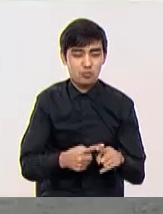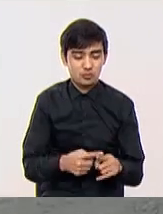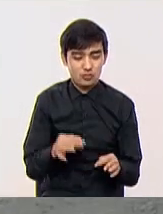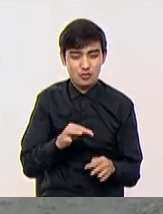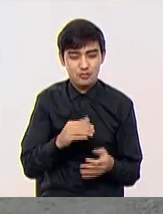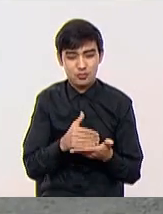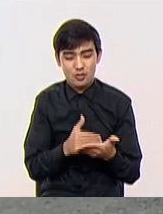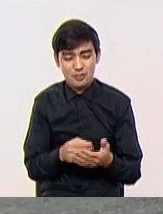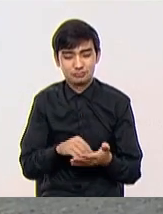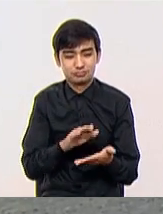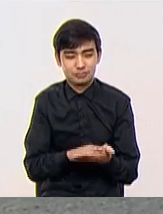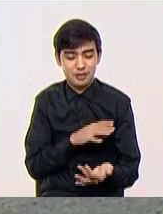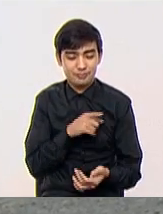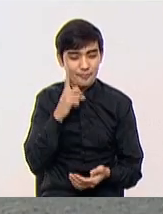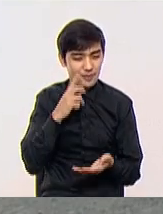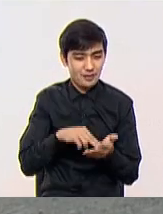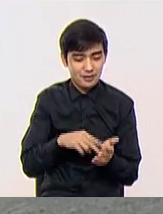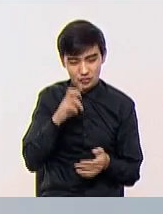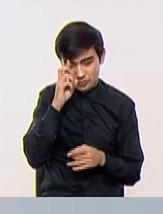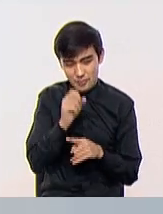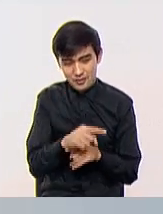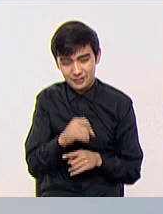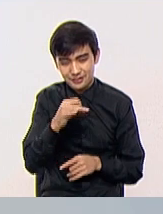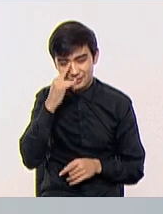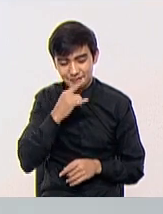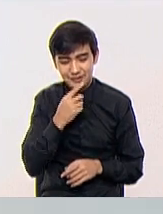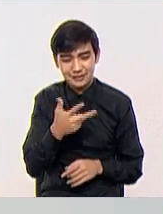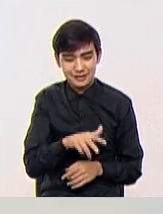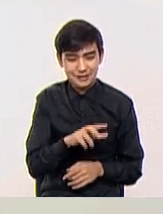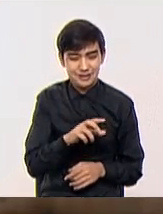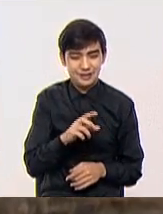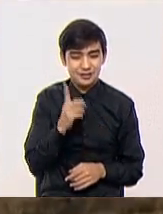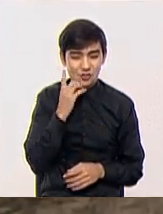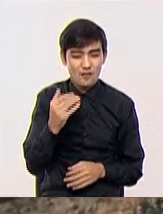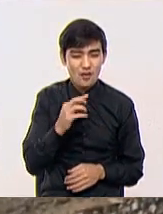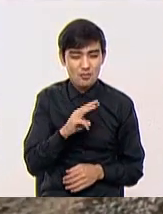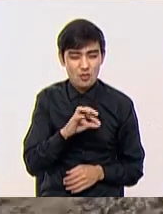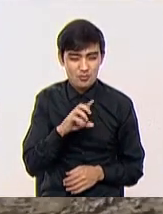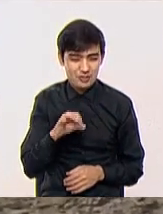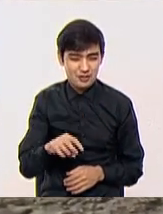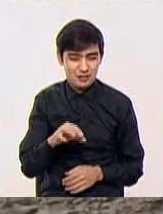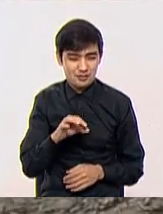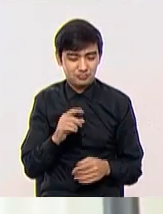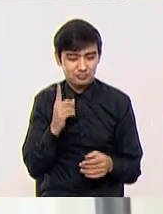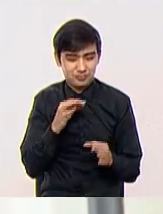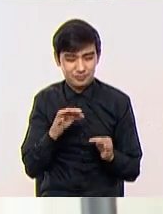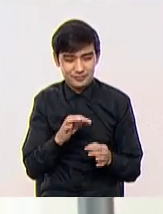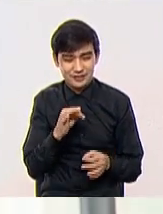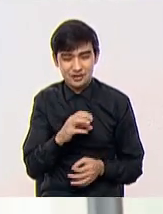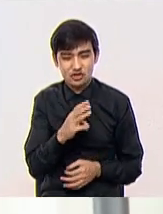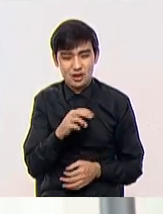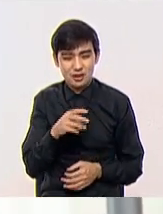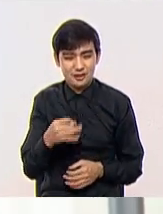аясында орнатылған. Бүгінде бұл жобаны мемлекеттік тапсырыспен қазақстандық 3 мобильді оператор жүзеге асыруда. Негізгі мақсат Шалғайдағы тұрғын